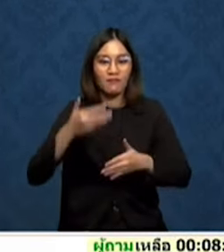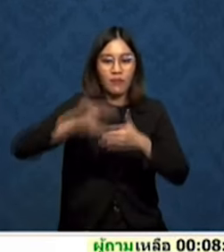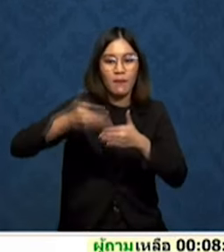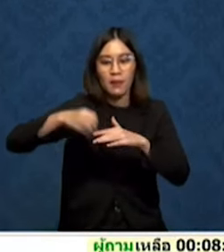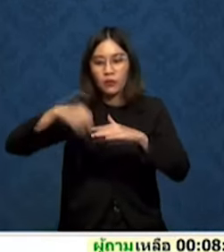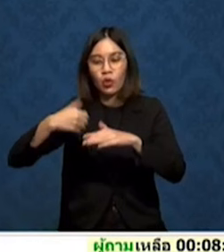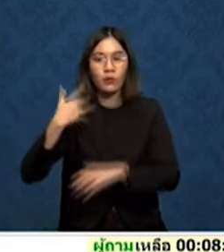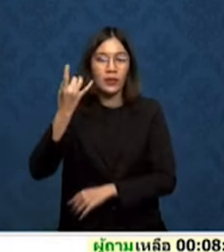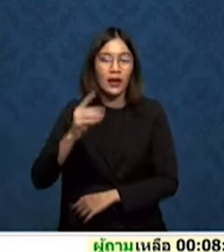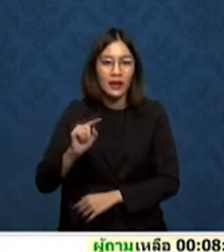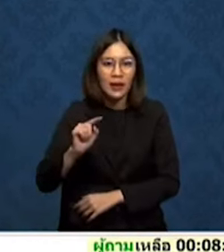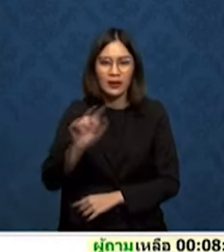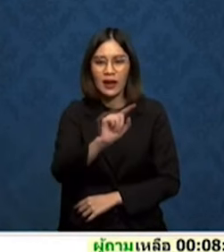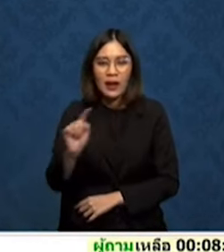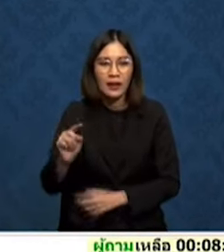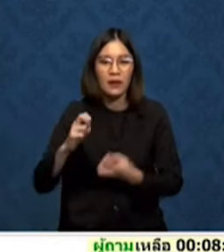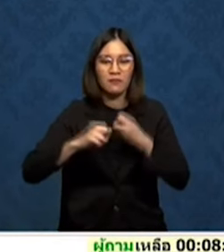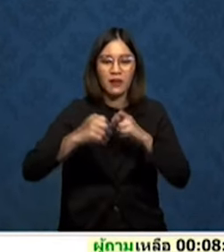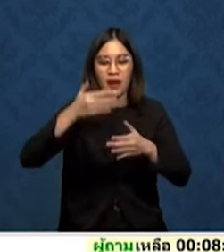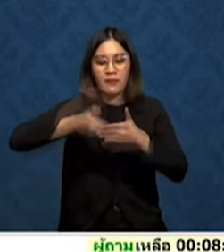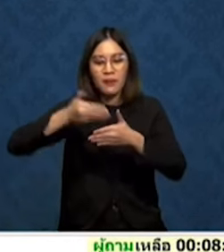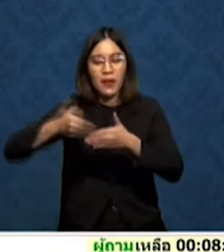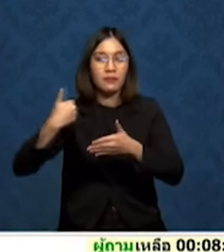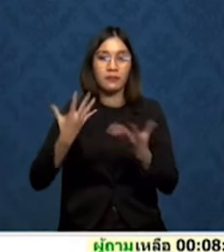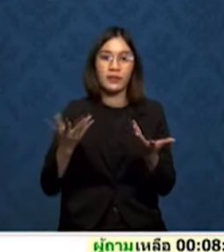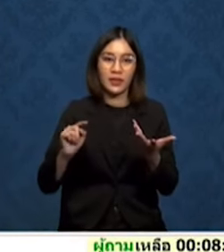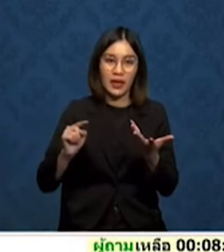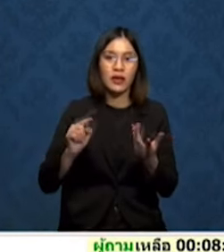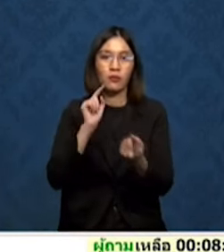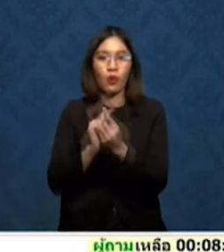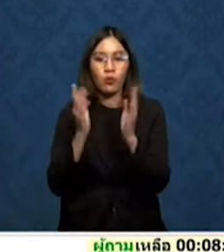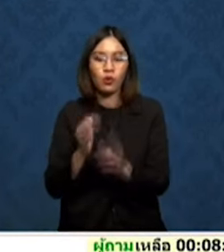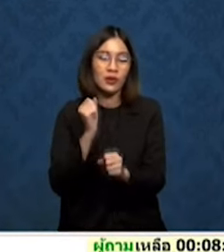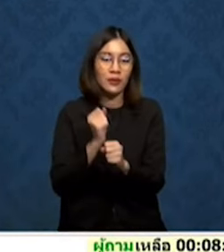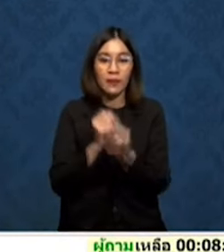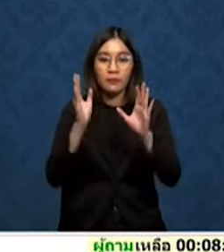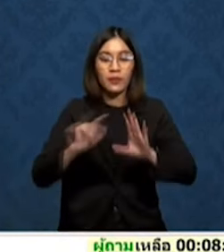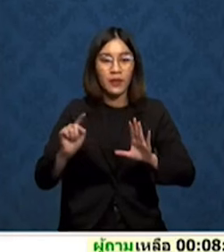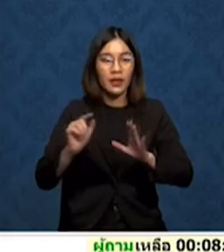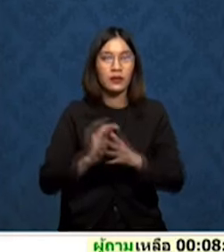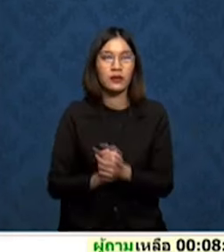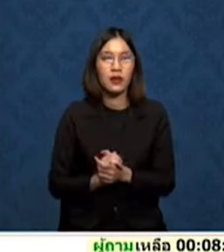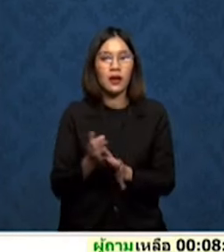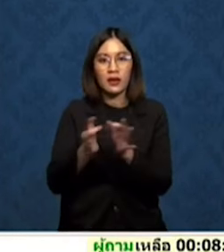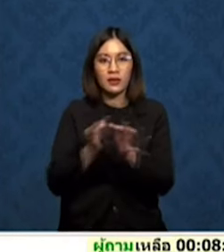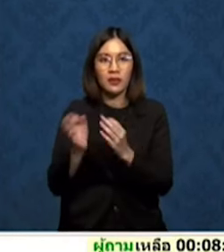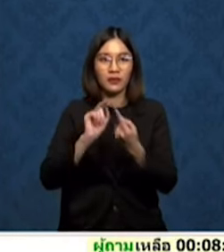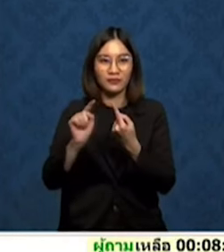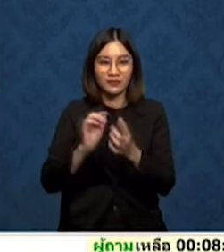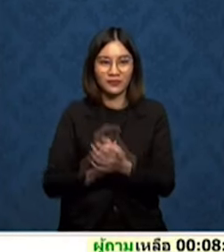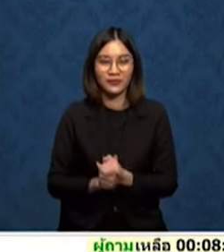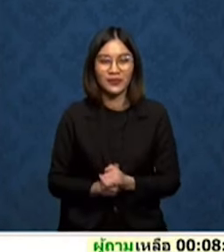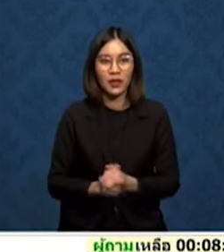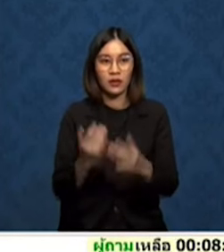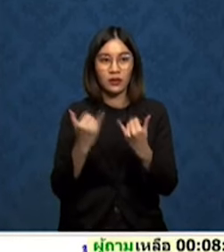พร่องอะไรไปบ้างนะครับตรงไหนที่เป็นปัญหาอุปสรรคบ้างนะครับเจ้าหน้าที่เป็นยังไงบ้างนะครับเพราะว่าต้องนำเรียนครับว่า